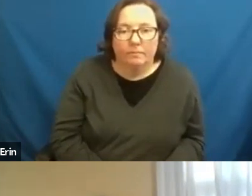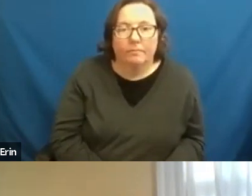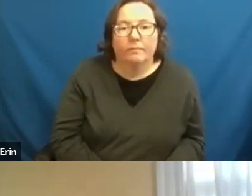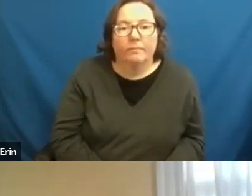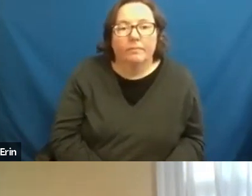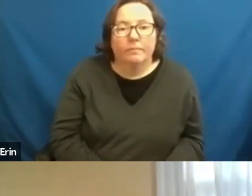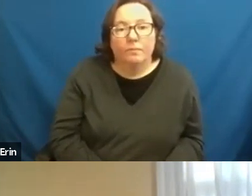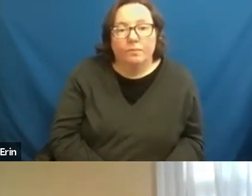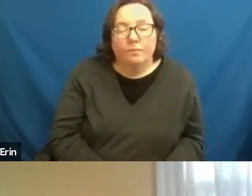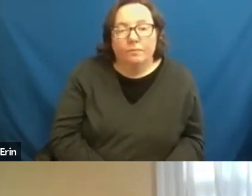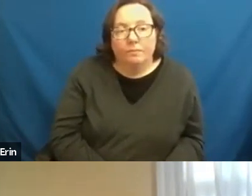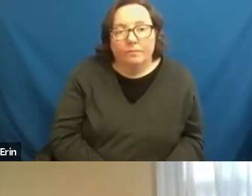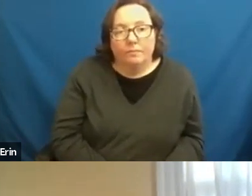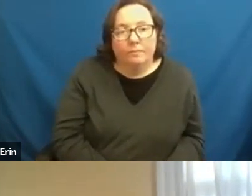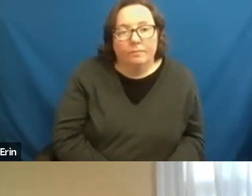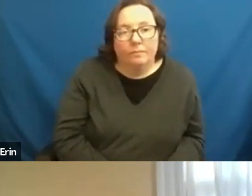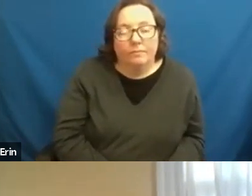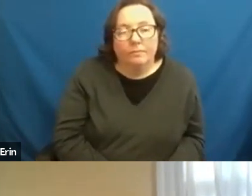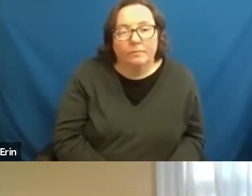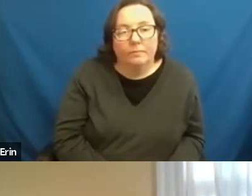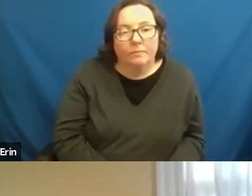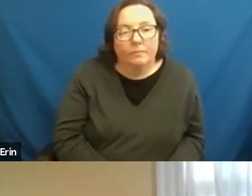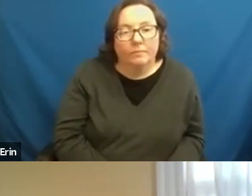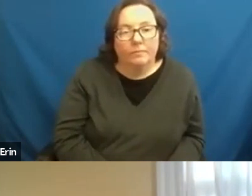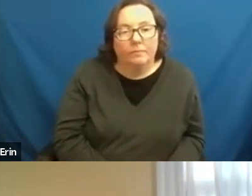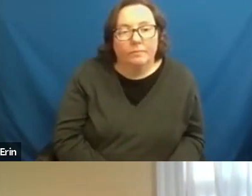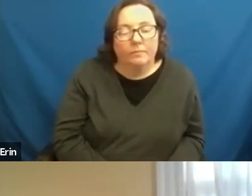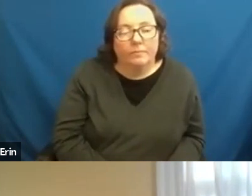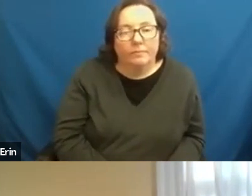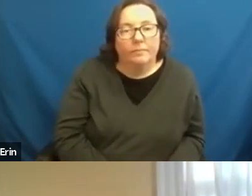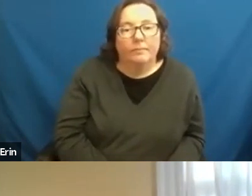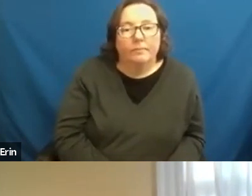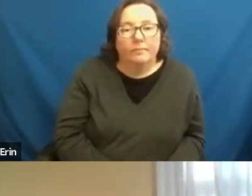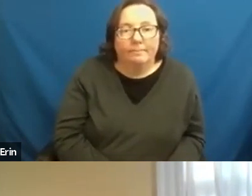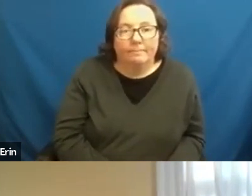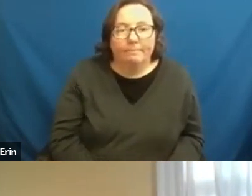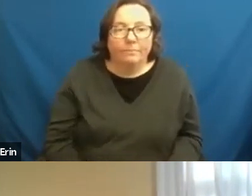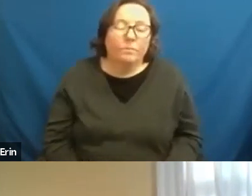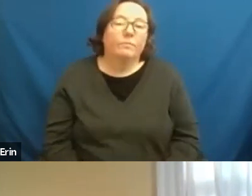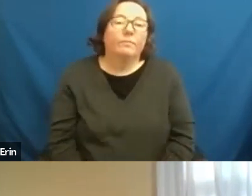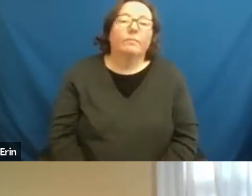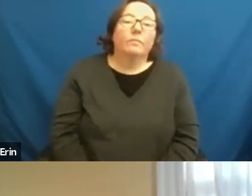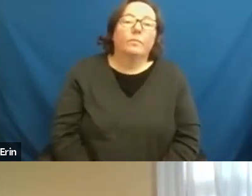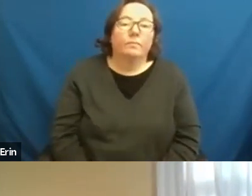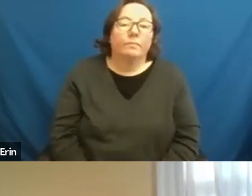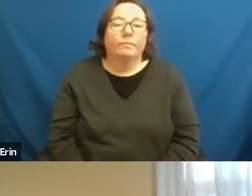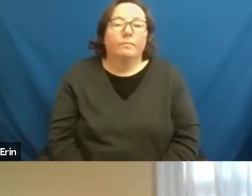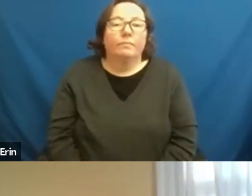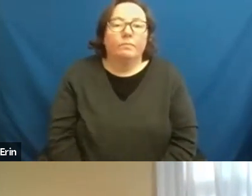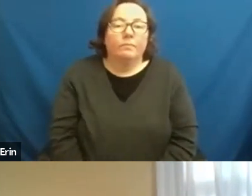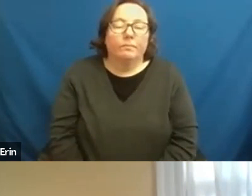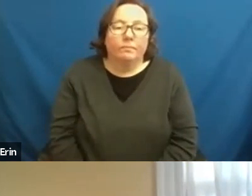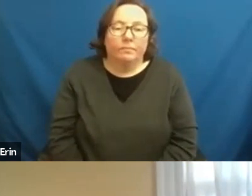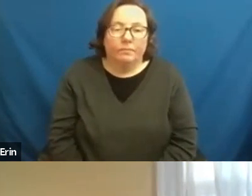الخاصة اليوم الثلاثاء. باستطاعتكم الدخول على رابط الندوة عبر الإنترنت